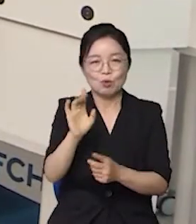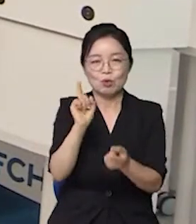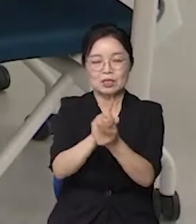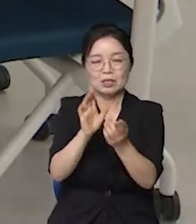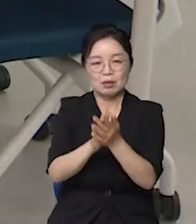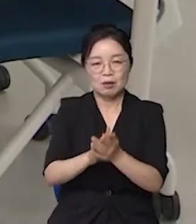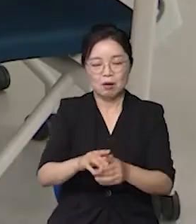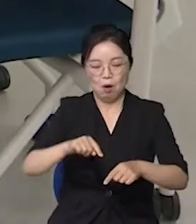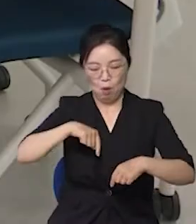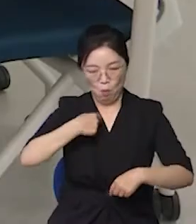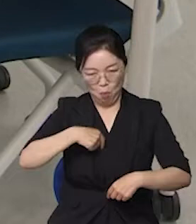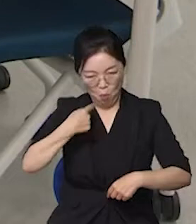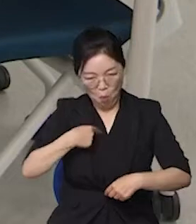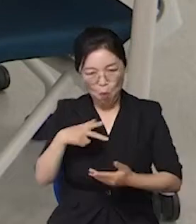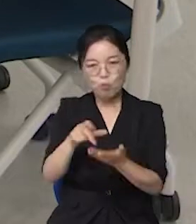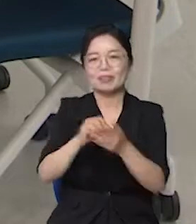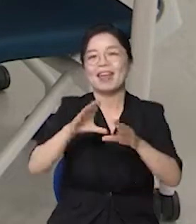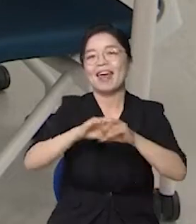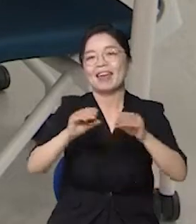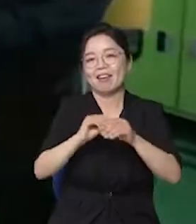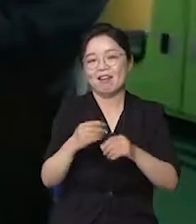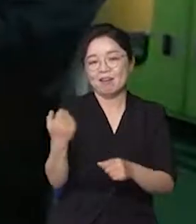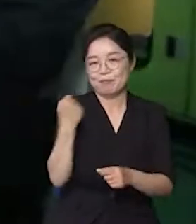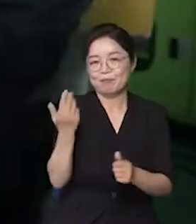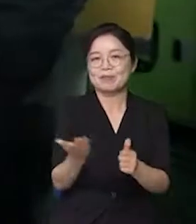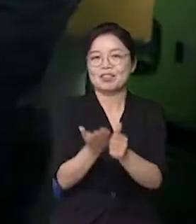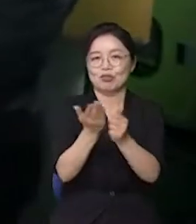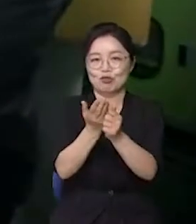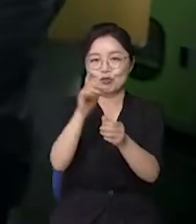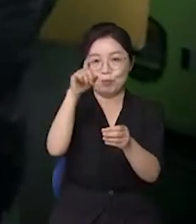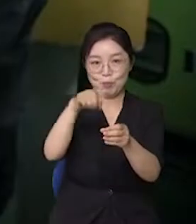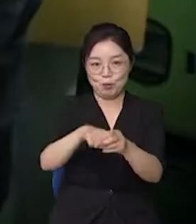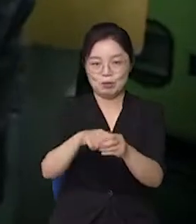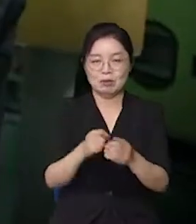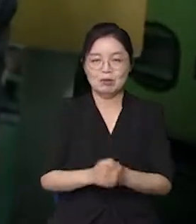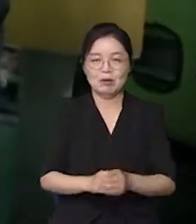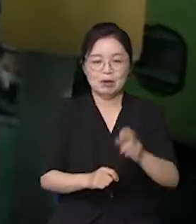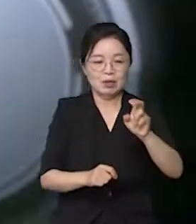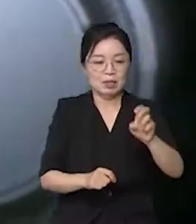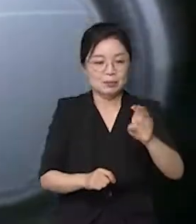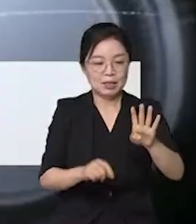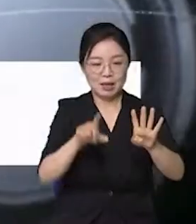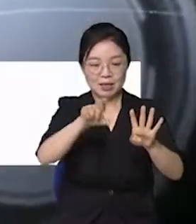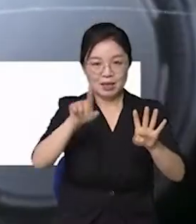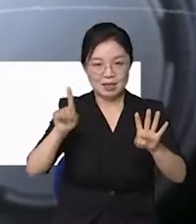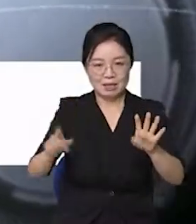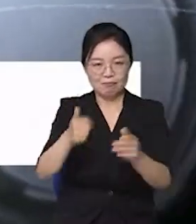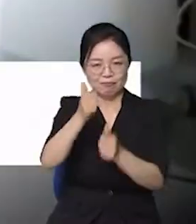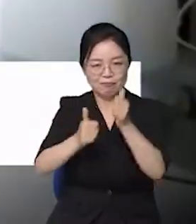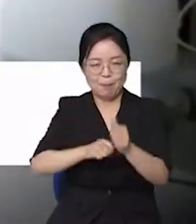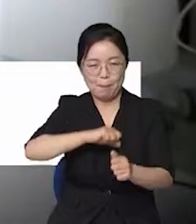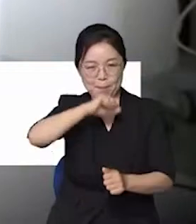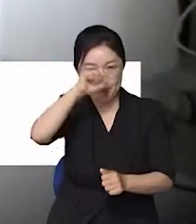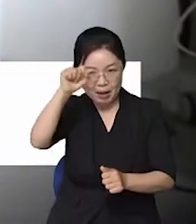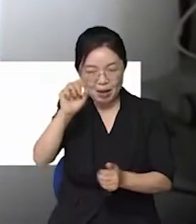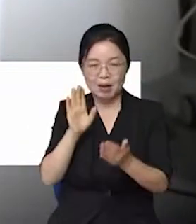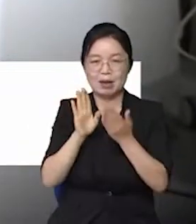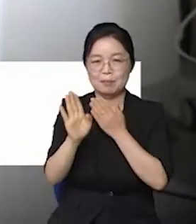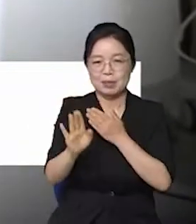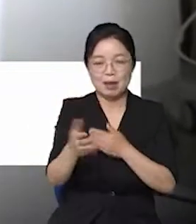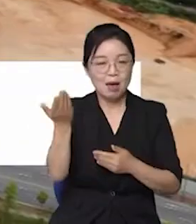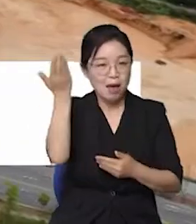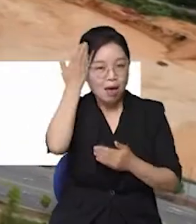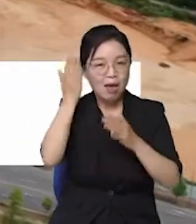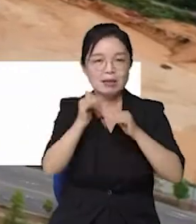과제를 해결하고 역량을 키워가게 됩니다. 24대 1의 높은 경쟁률이 보여줬듯이 미래 에너지 인재